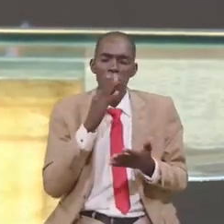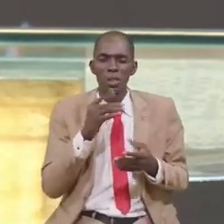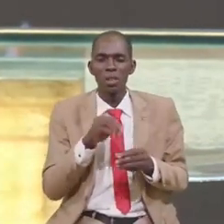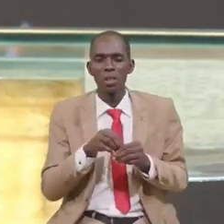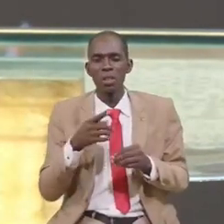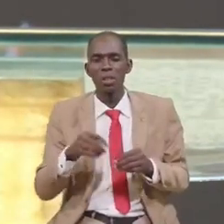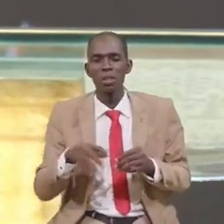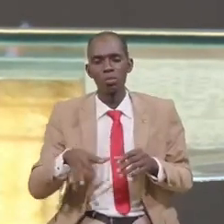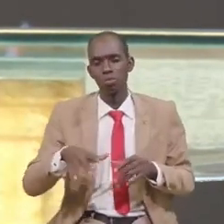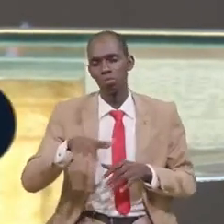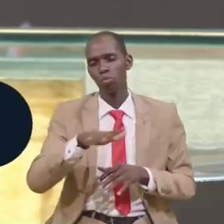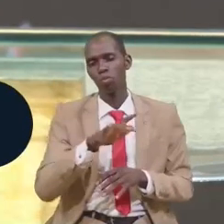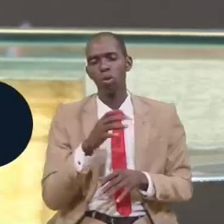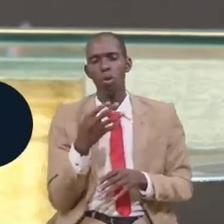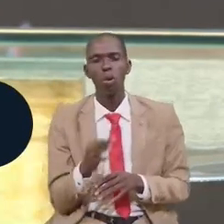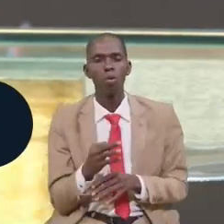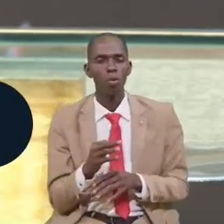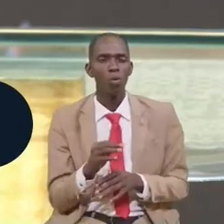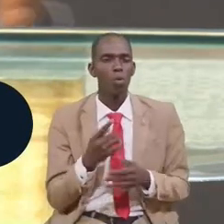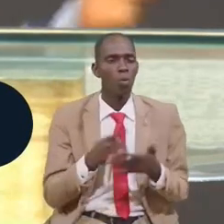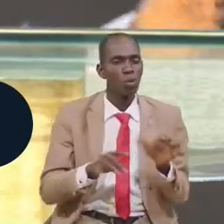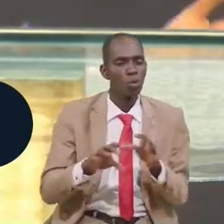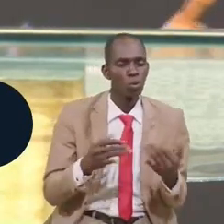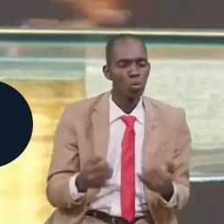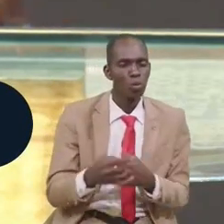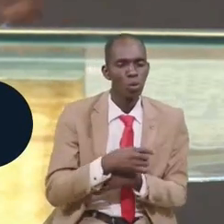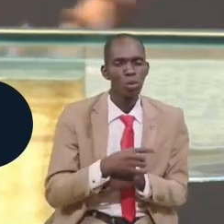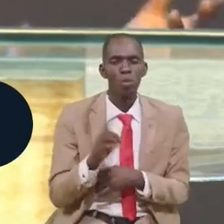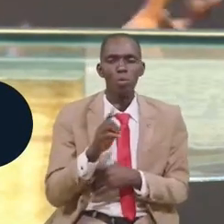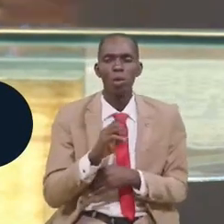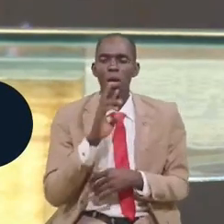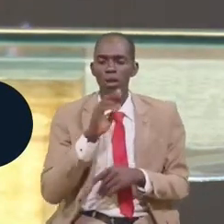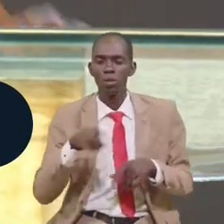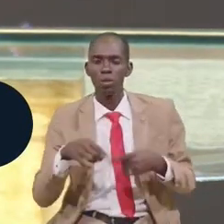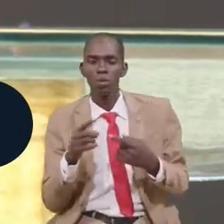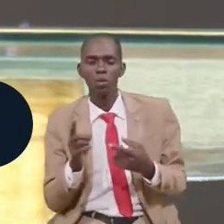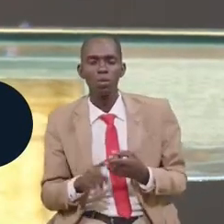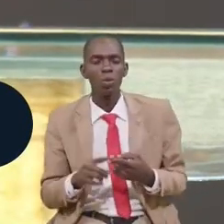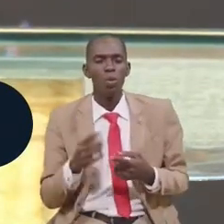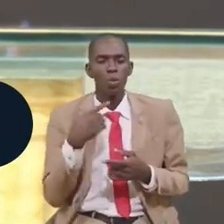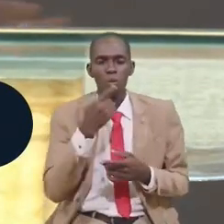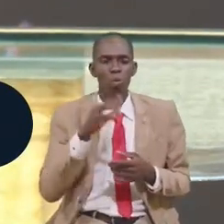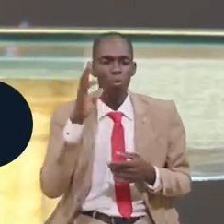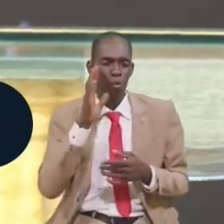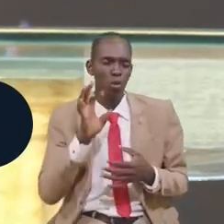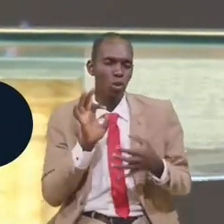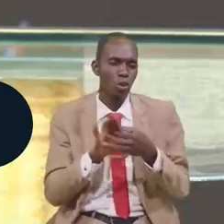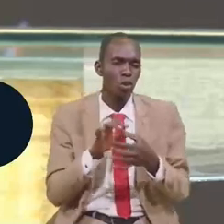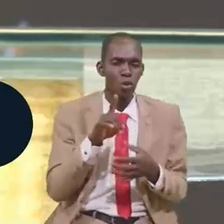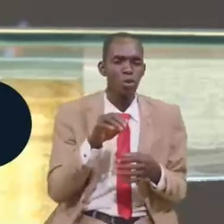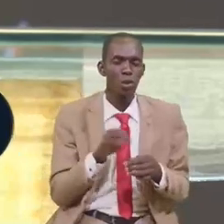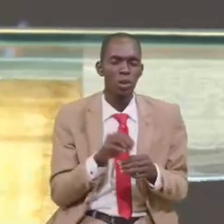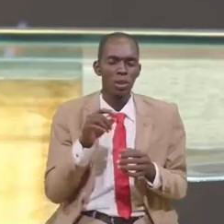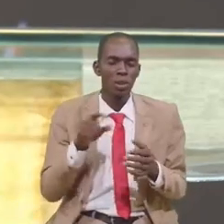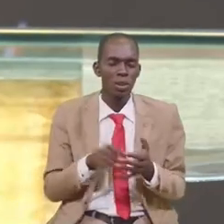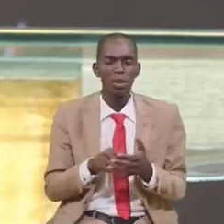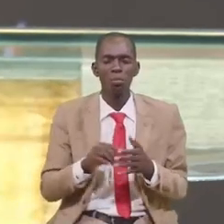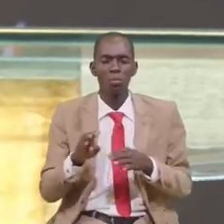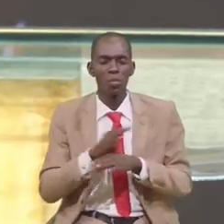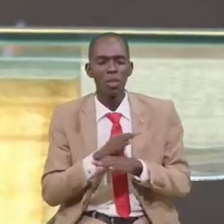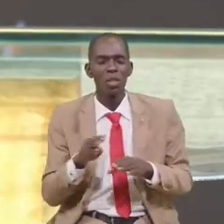le boulot que vous allez exercer, peut-être qui sera votre co-associé dans les